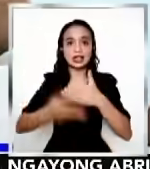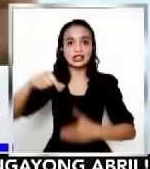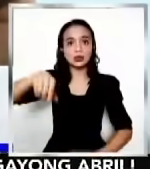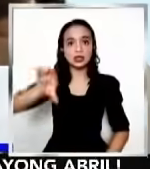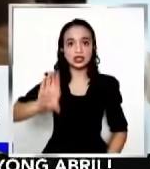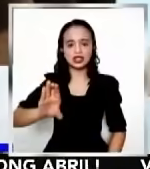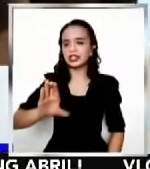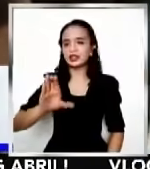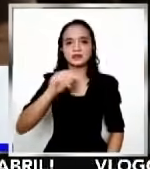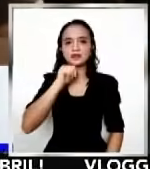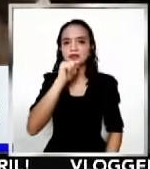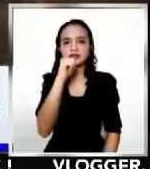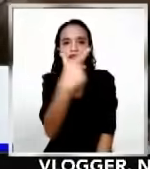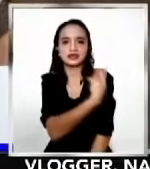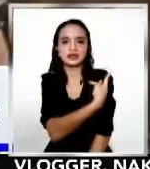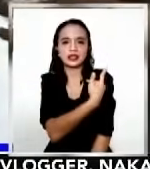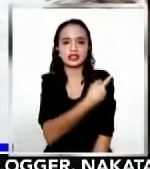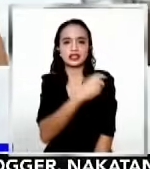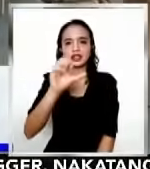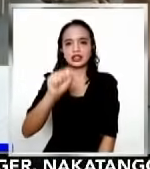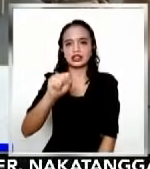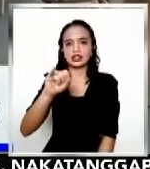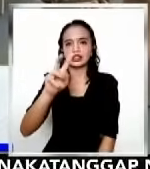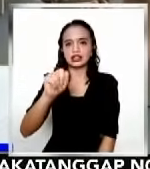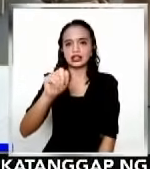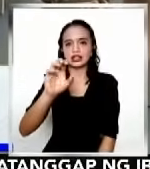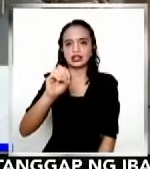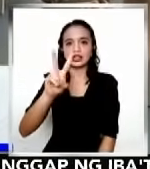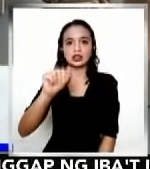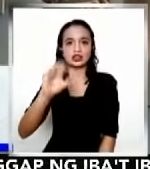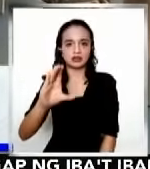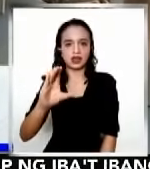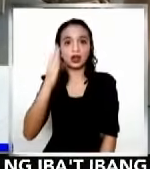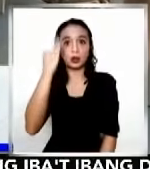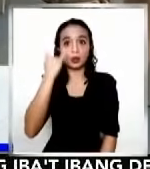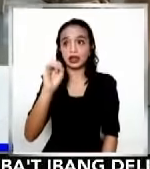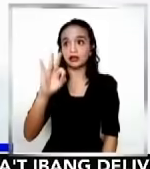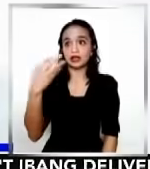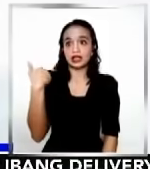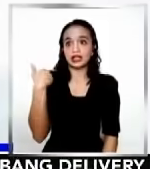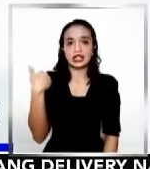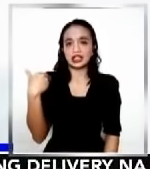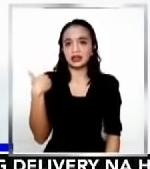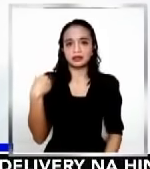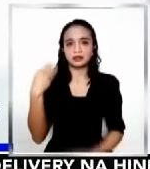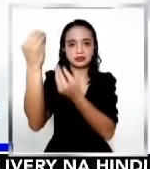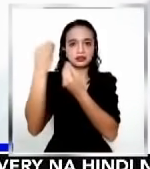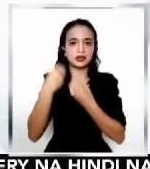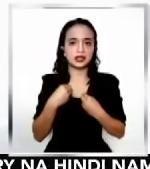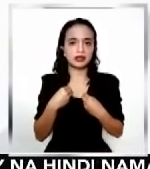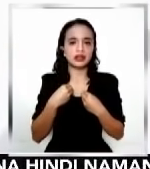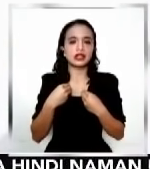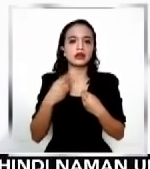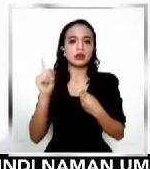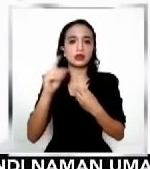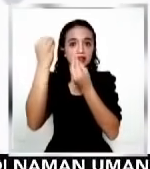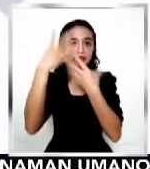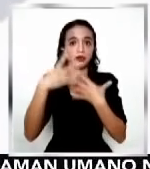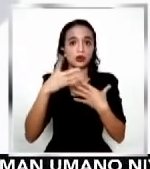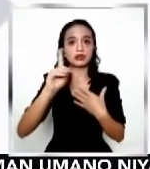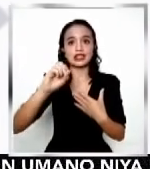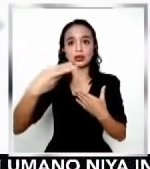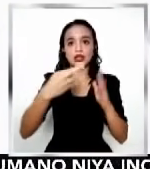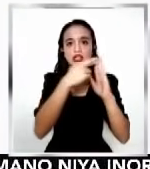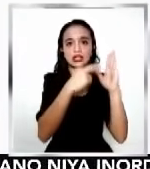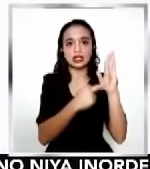ng Sinovac sa mga senior citizen habang wala pa raw binabang guidelines ang DOH. Dapat sana today na kami magsisimula. Kaya lang